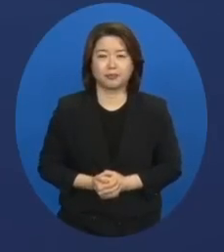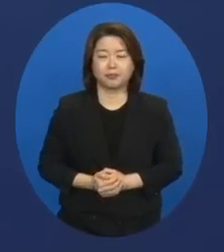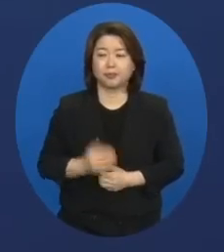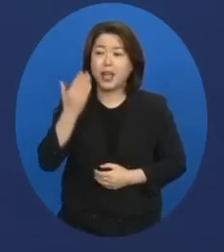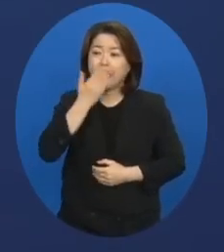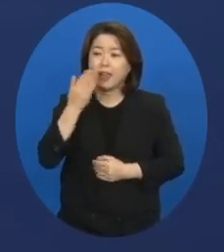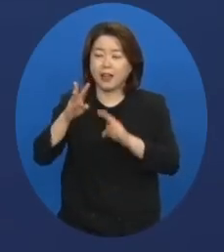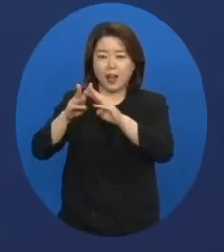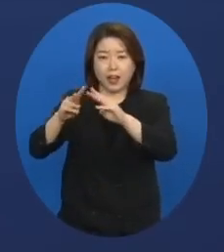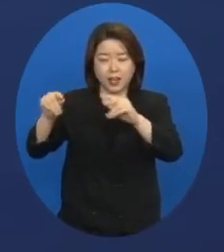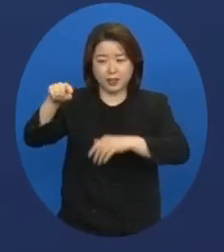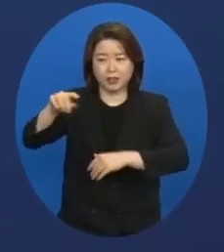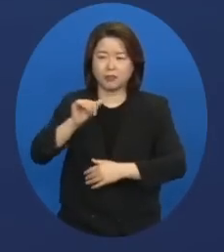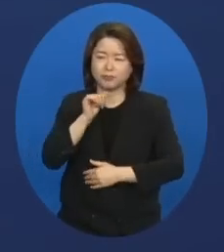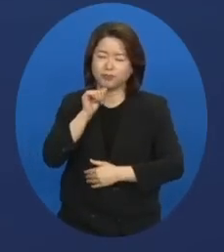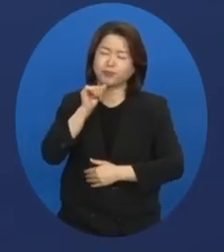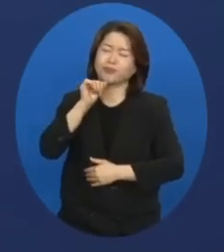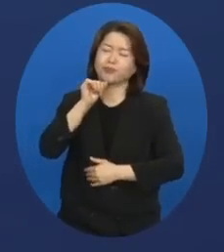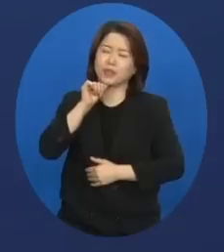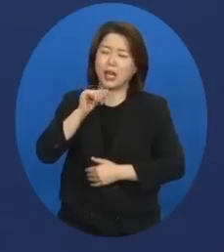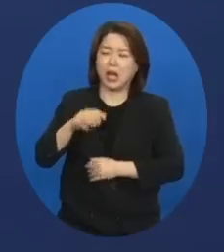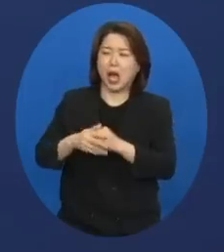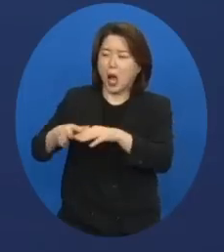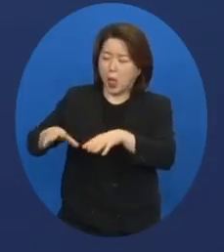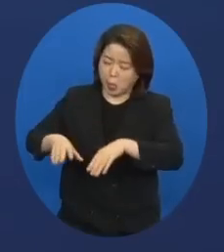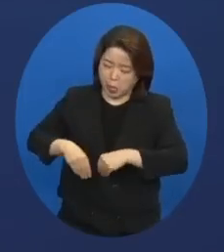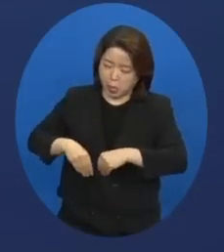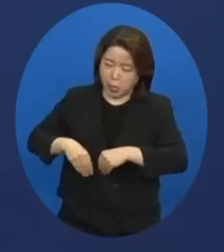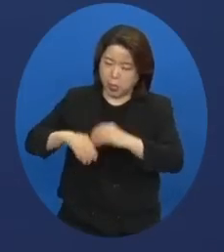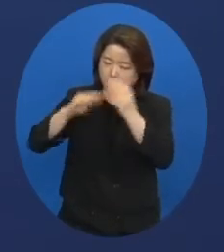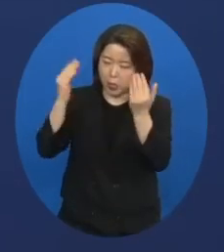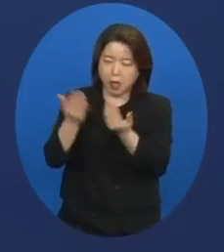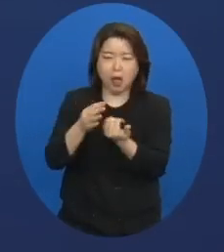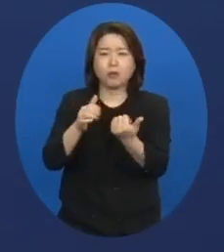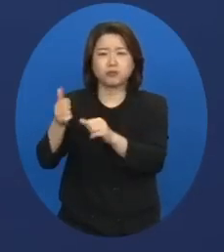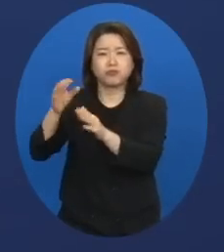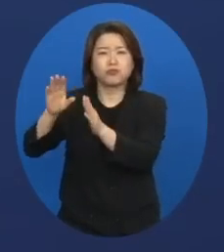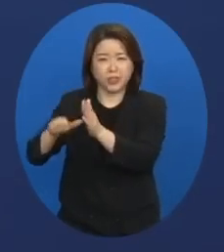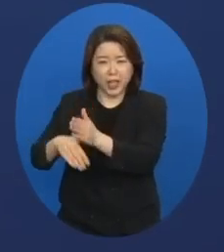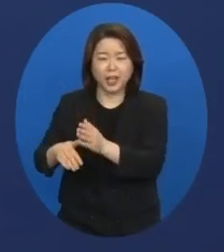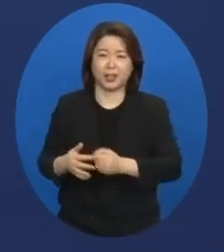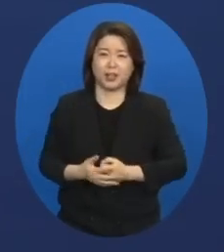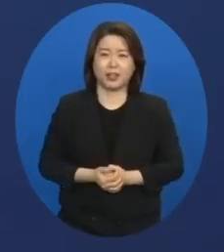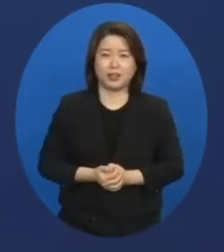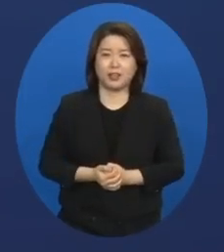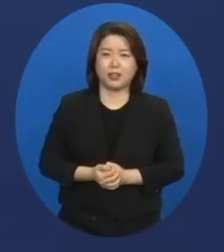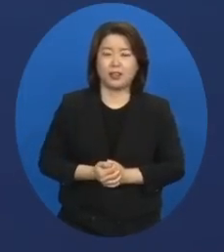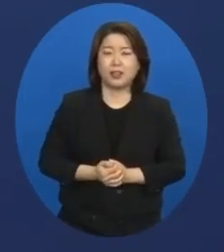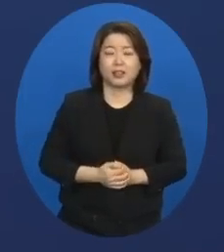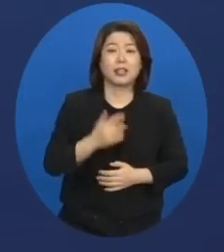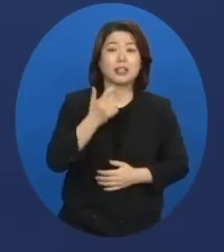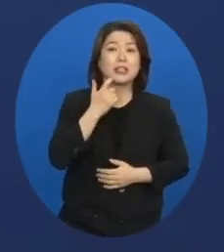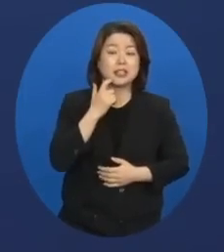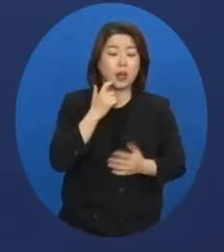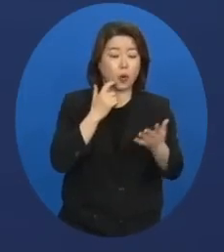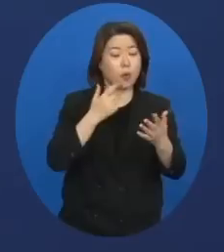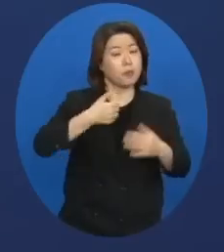가나안 땅에 기근이 들어서 다 굶어 죽게 되었을 때 그때 그 야곱의